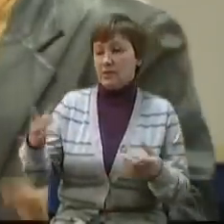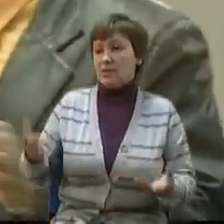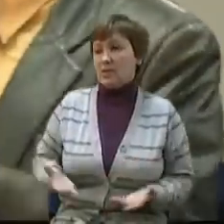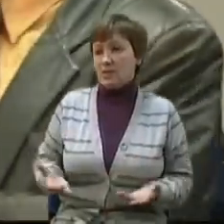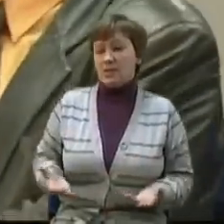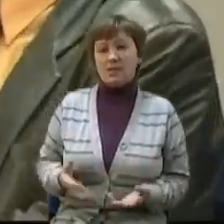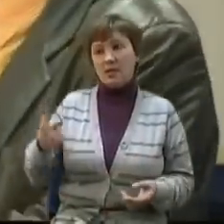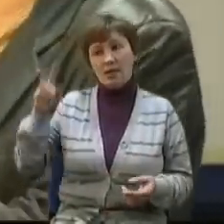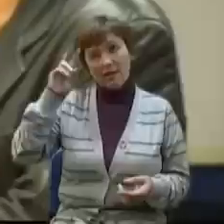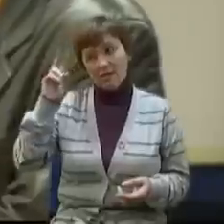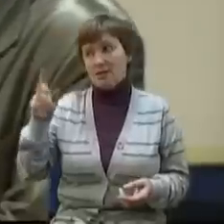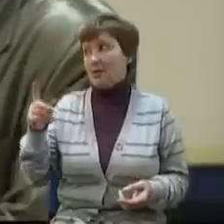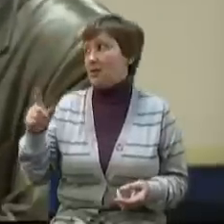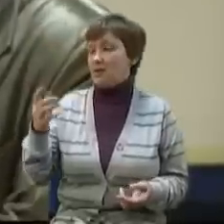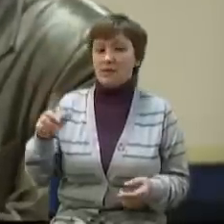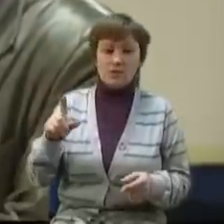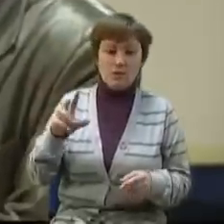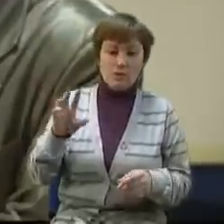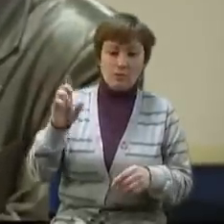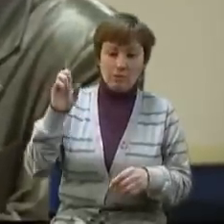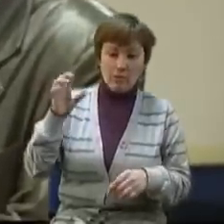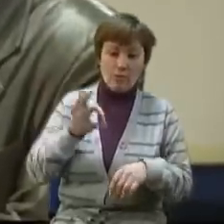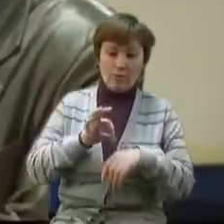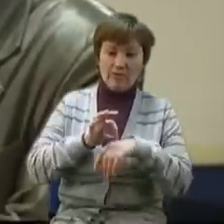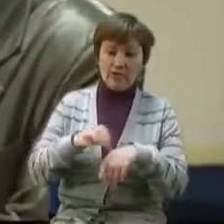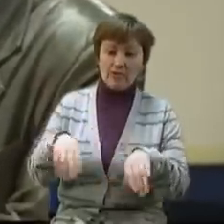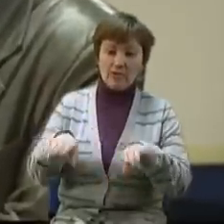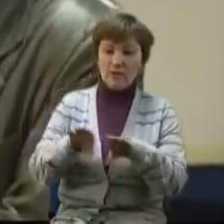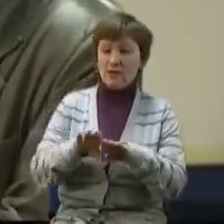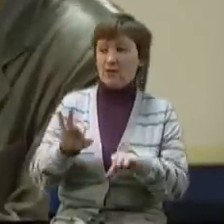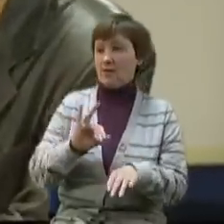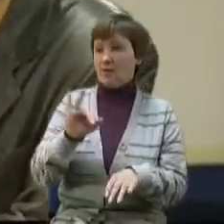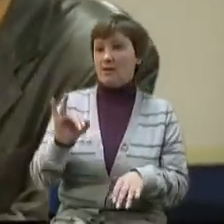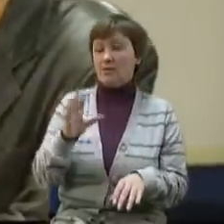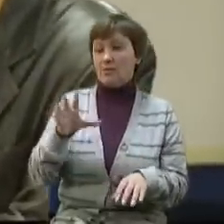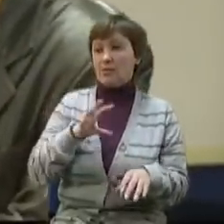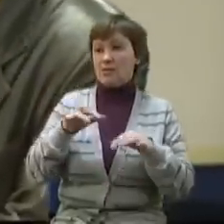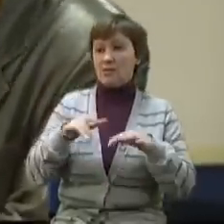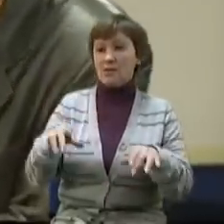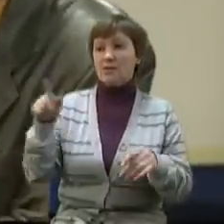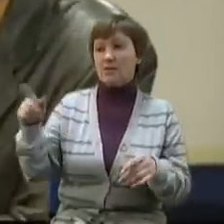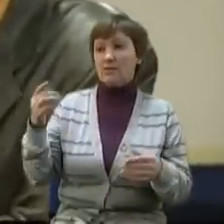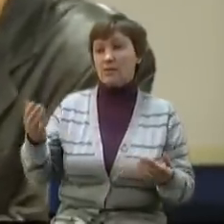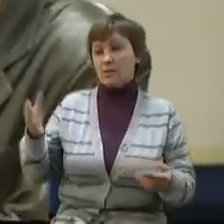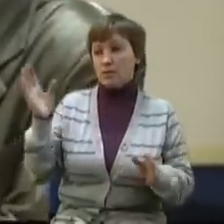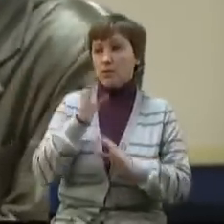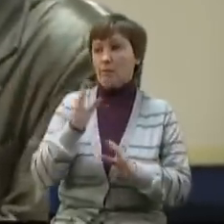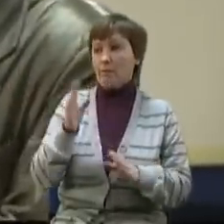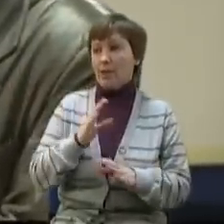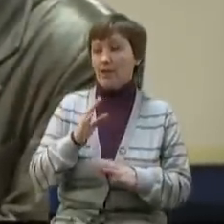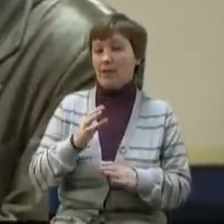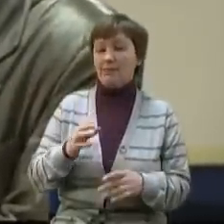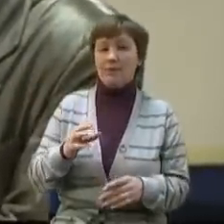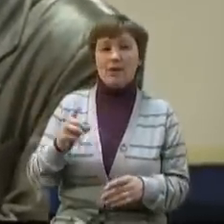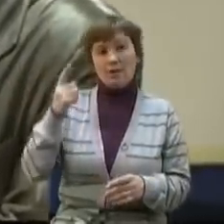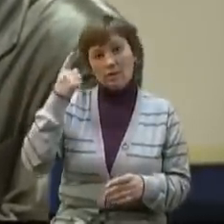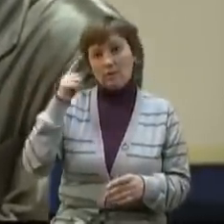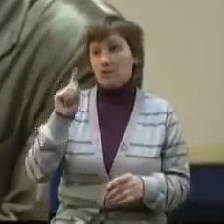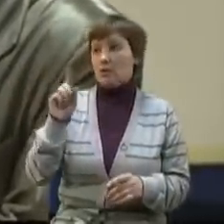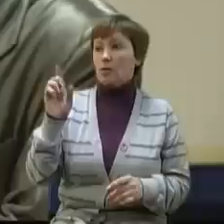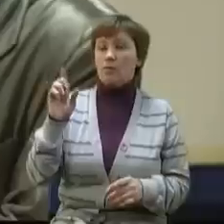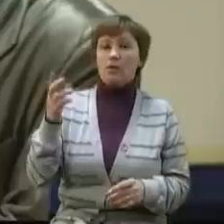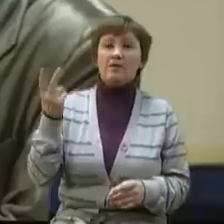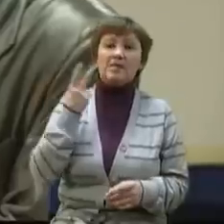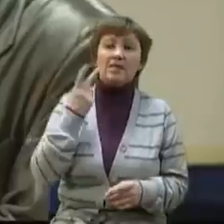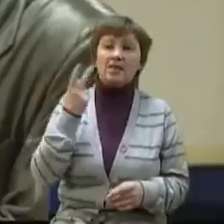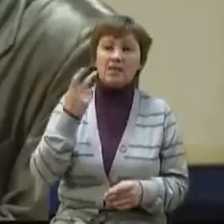никогда не думал, что Бог так вот поведет, так будет действовать в моей судьбе. Я думаю, что Бог всегда